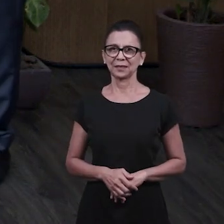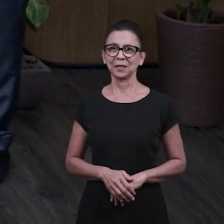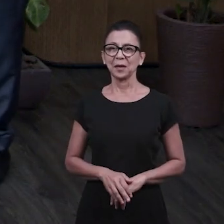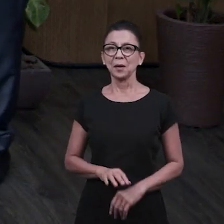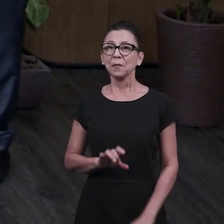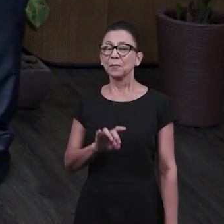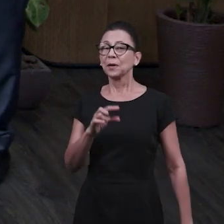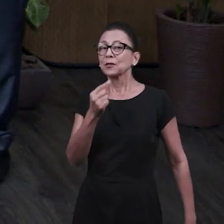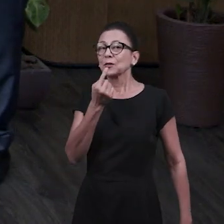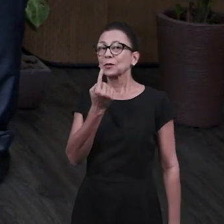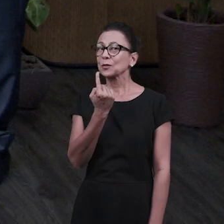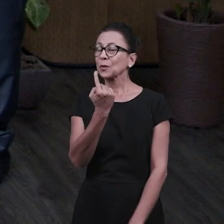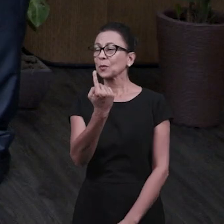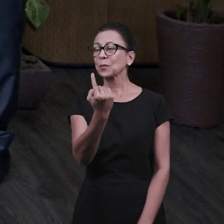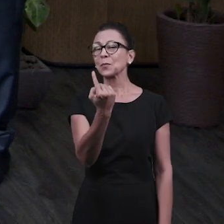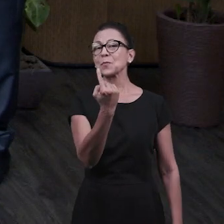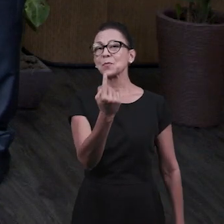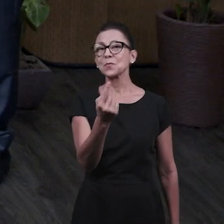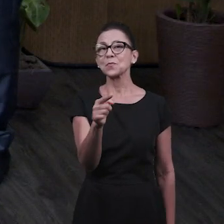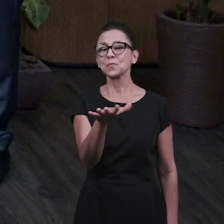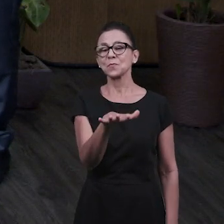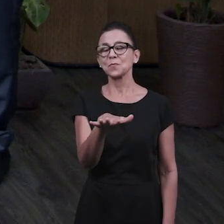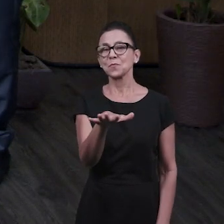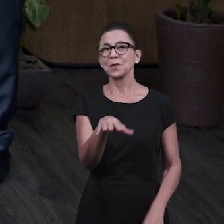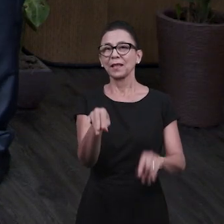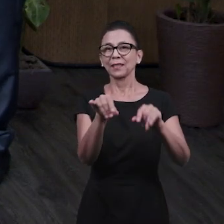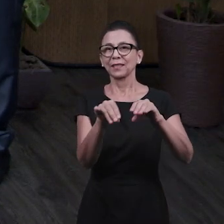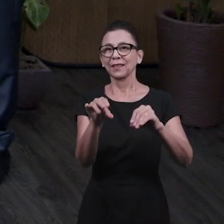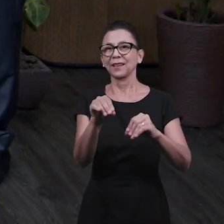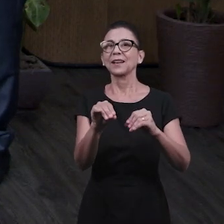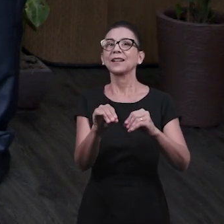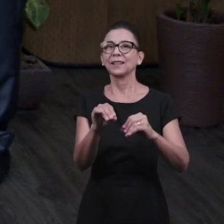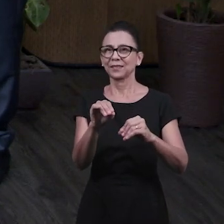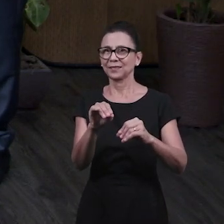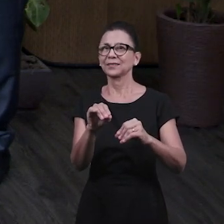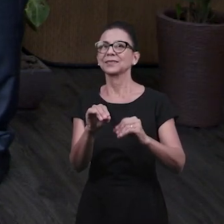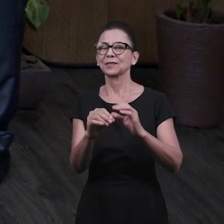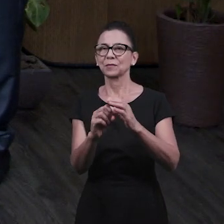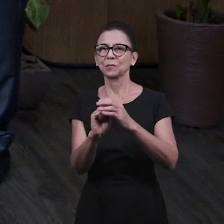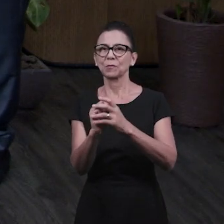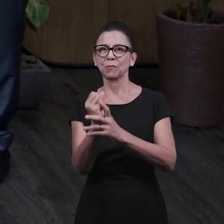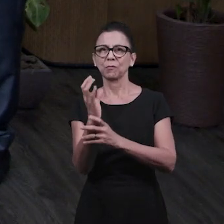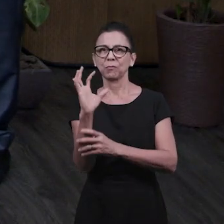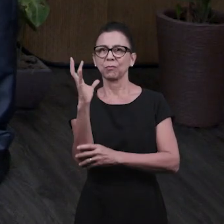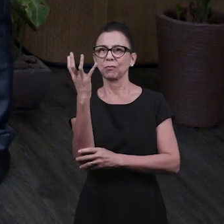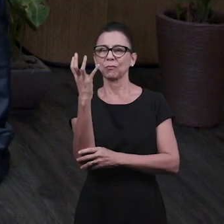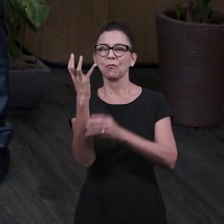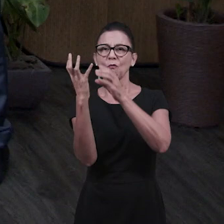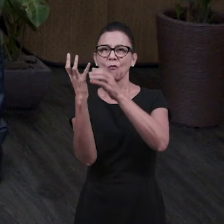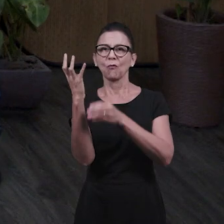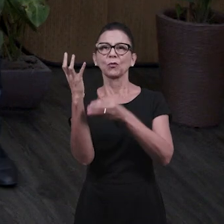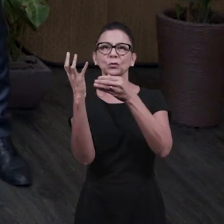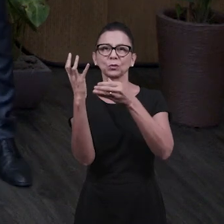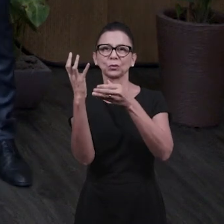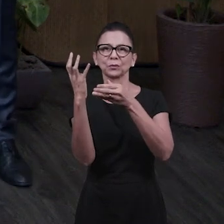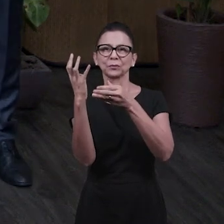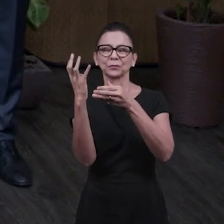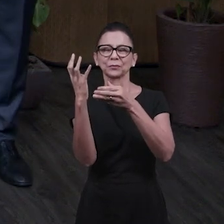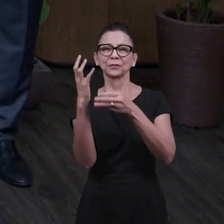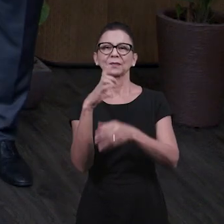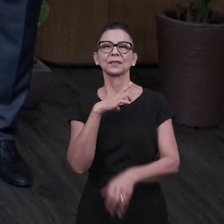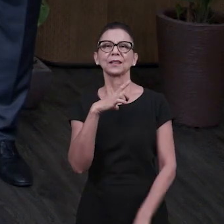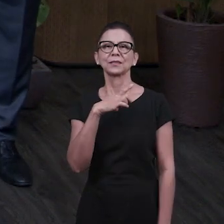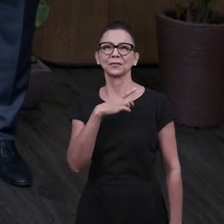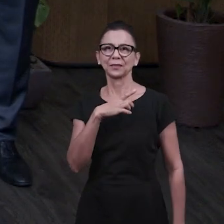seulement, Daniel, un des terrains a porté de fruits. Et nous allons voir pourquoi. Tous les terrains ont reçu la